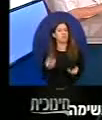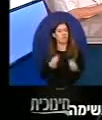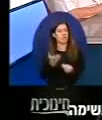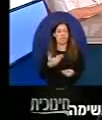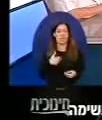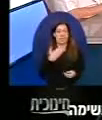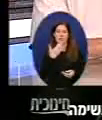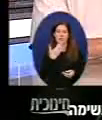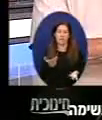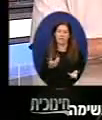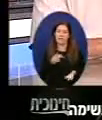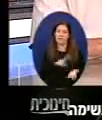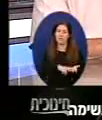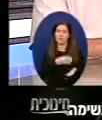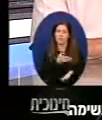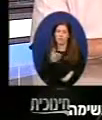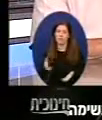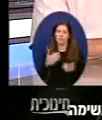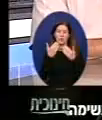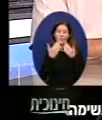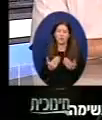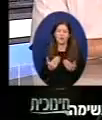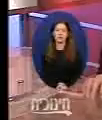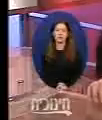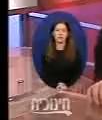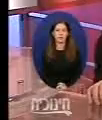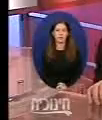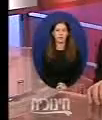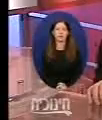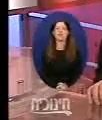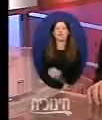וגם די בזכותכם. תודה רבה לכם על האייטם המעניין הזה. בשבוע שעבר מלאו...